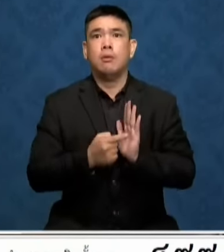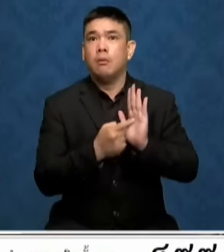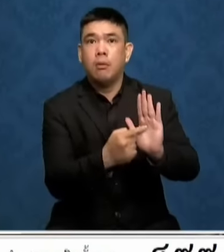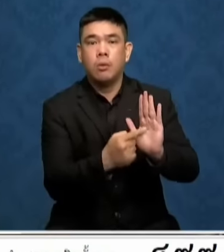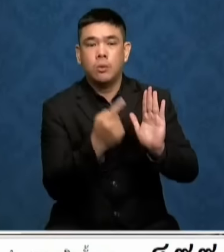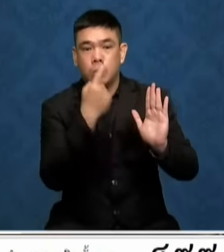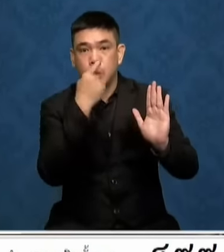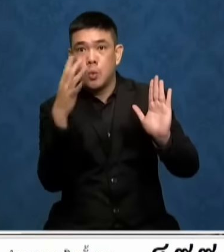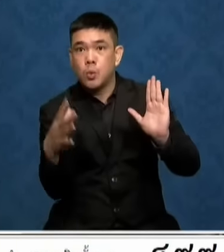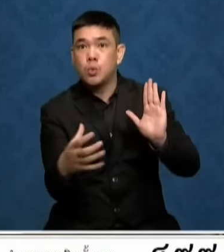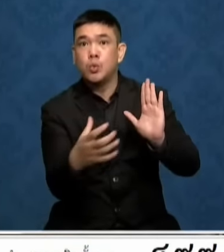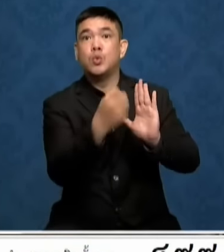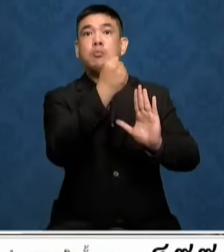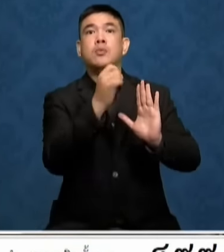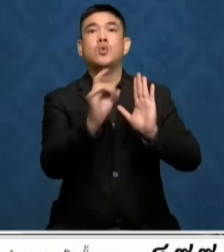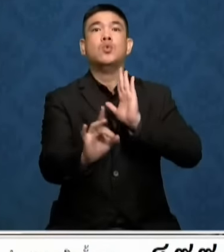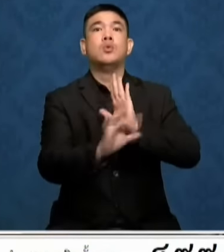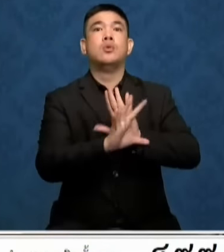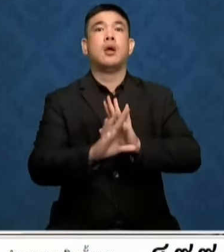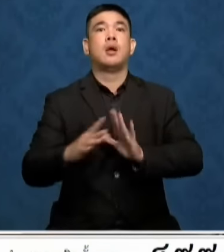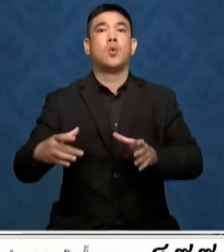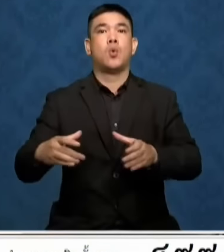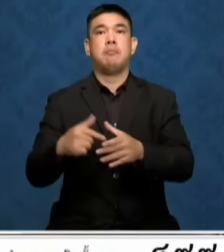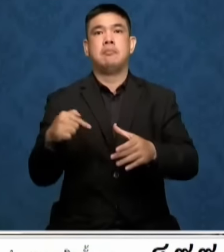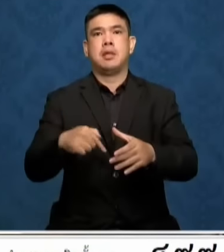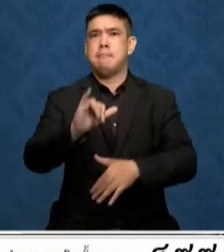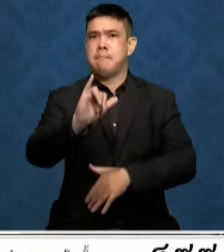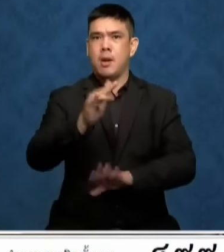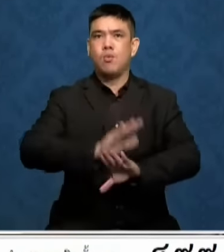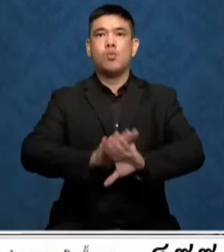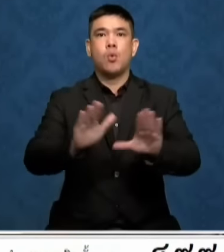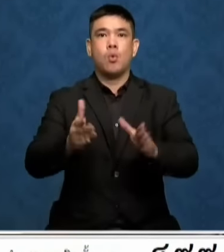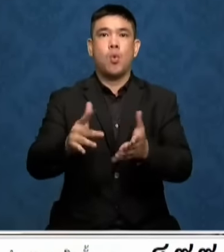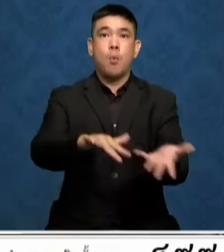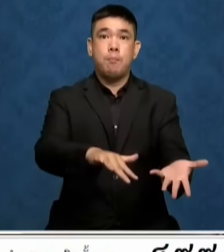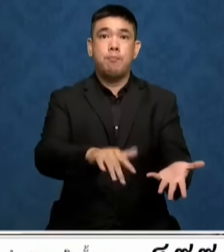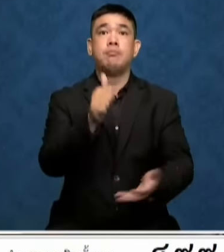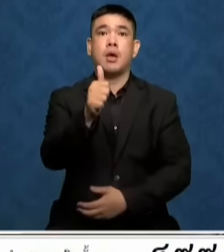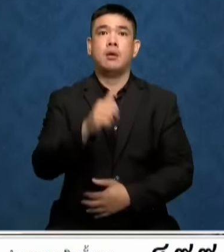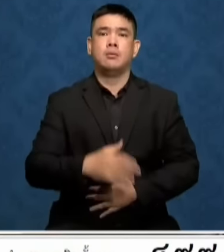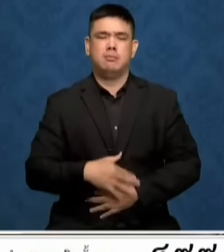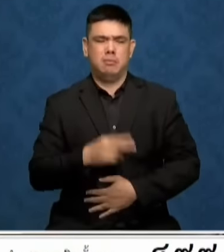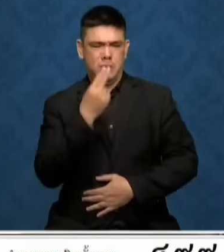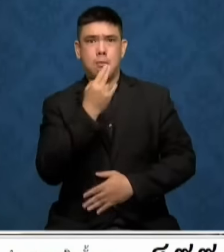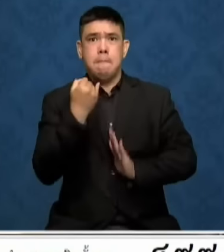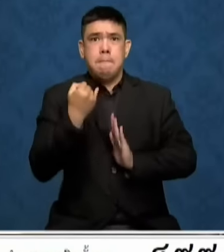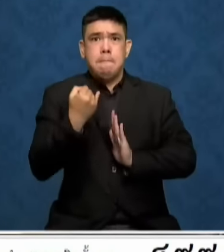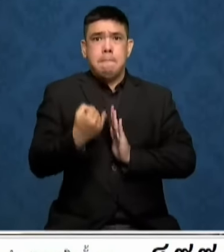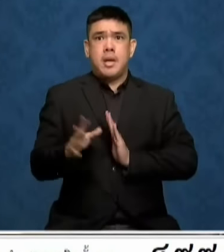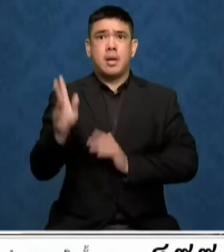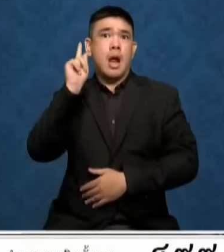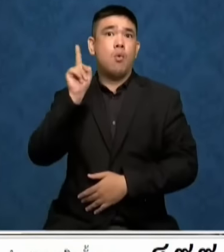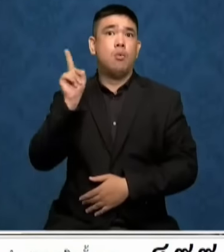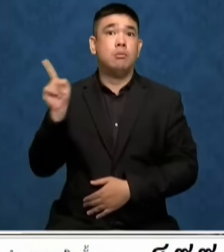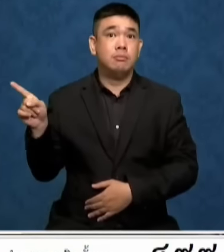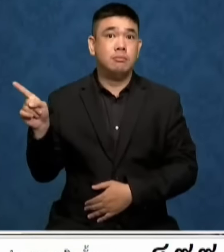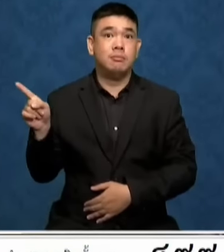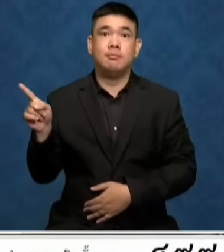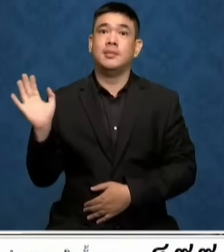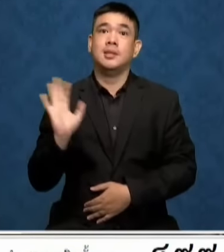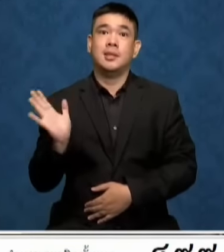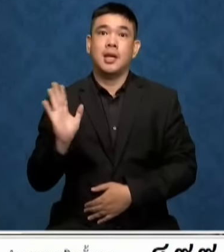สรุปว่าท้ายที่สุดแล้วพรรคการเมืองนั้นอาจจะโดนยุบดิฉันคิดว่านี่ไม่ใช่ความผิดของสื่อมวลชนนะคะแต่เ